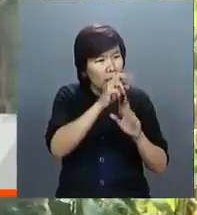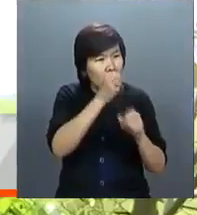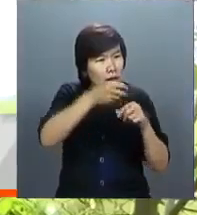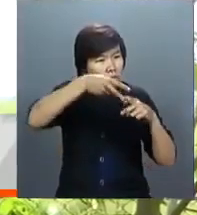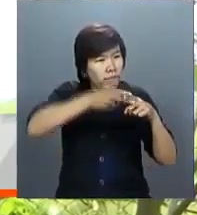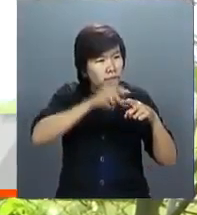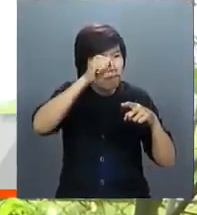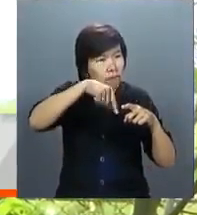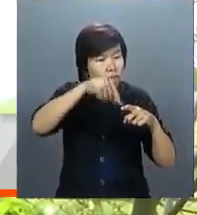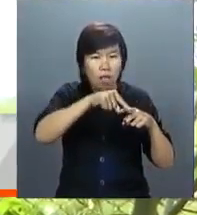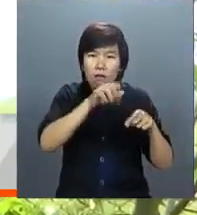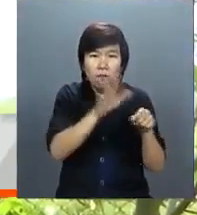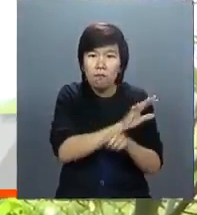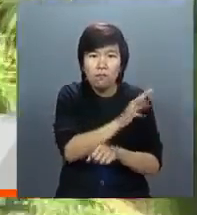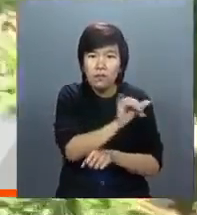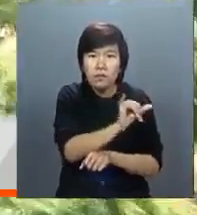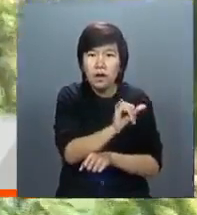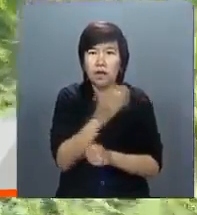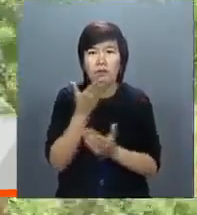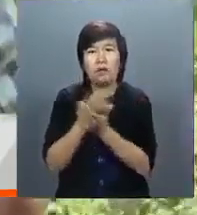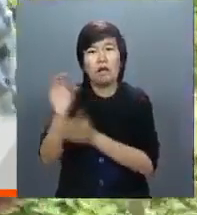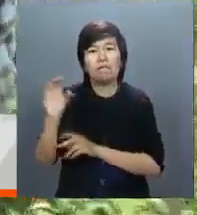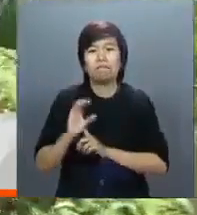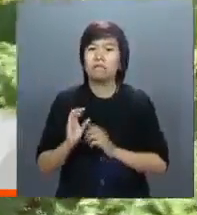จเพราะขาดงบประมาณ